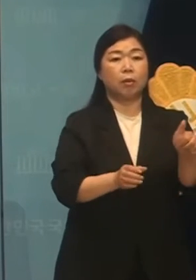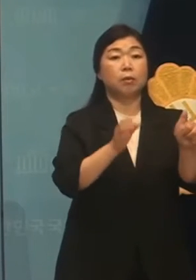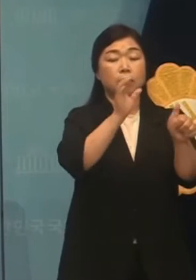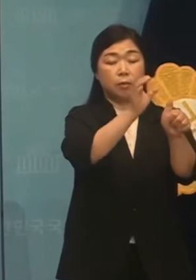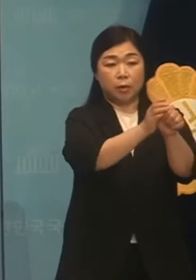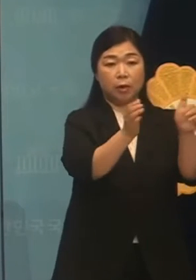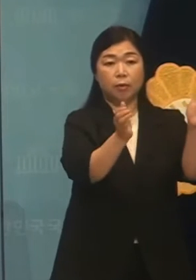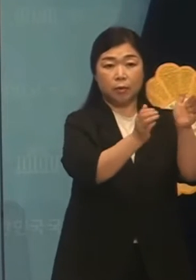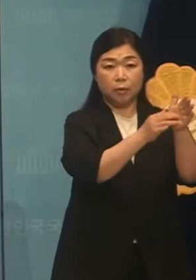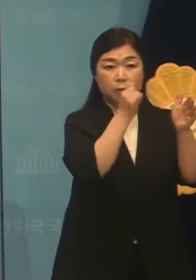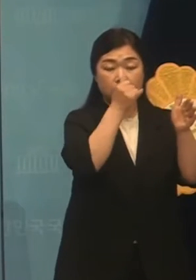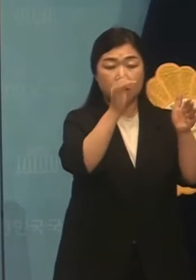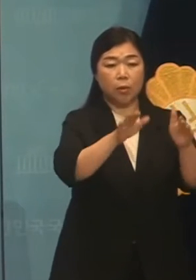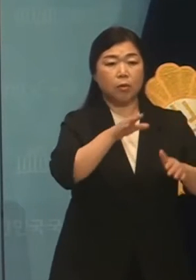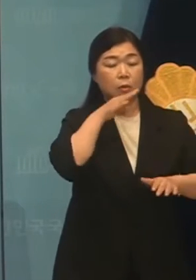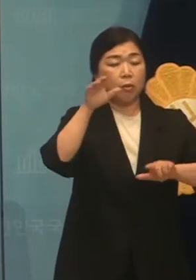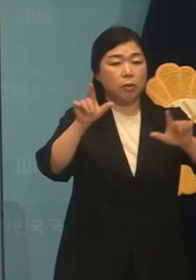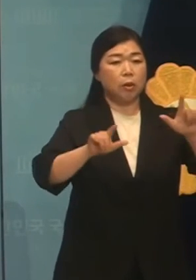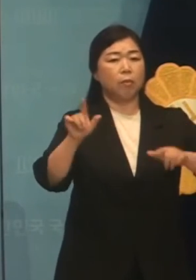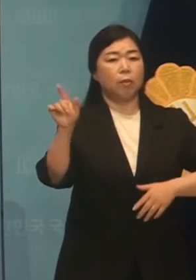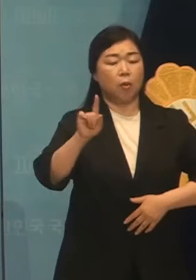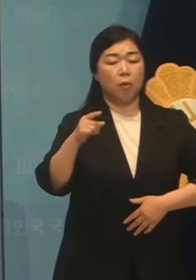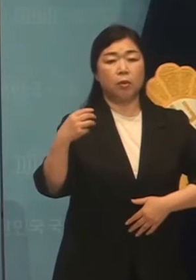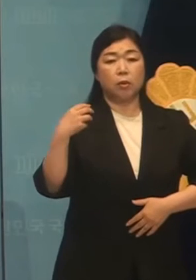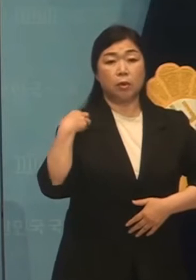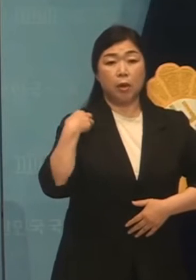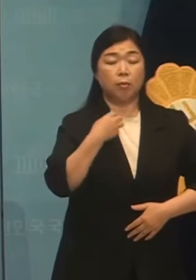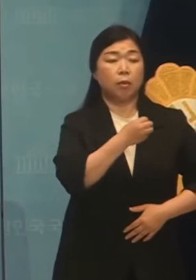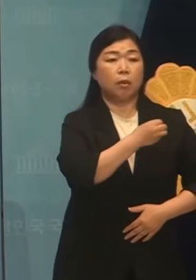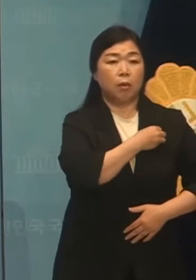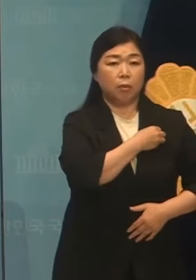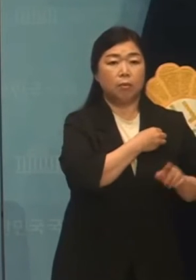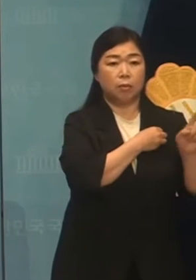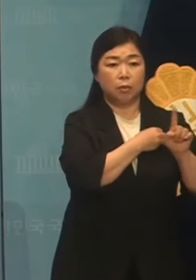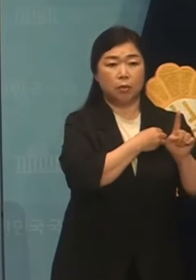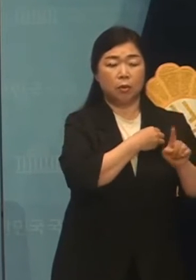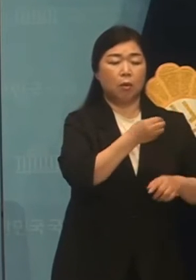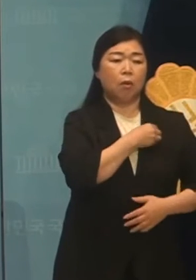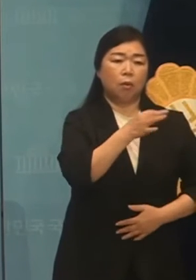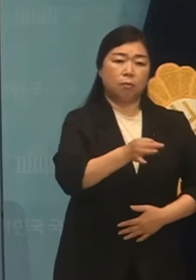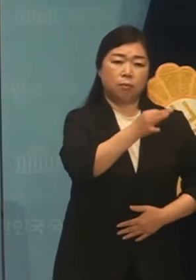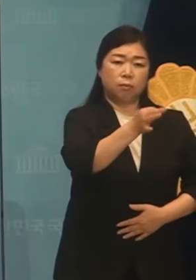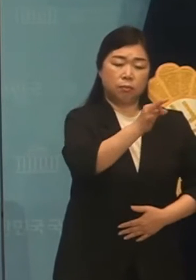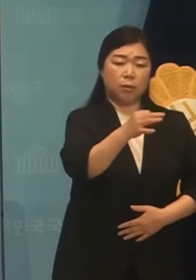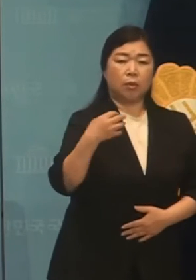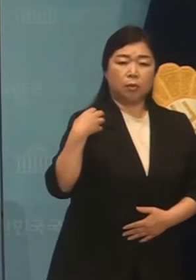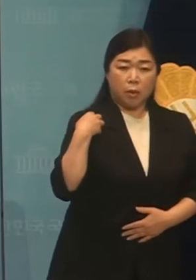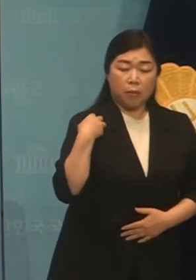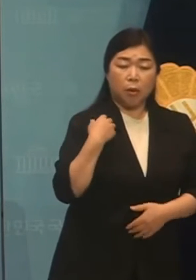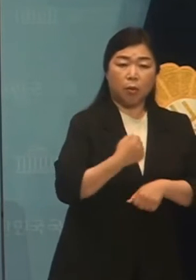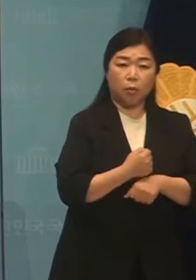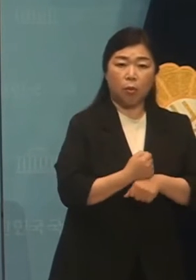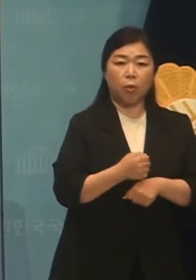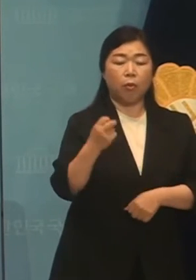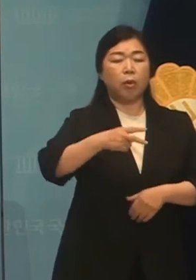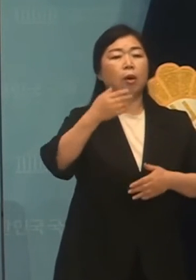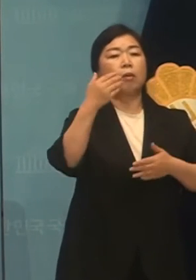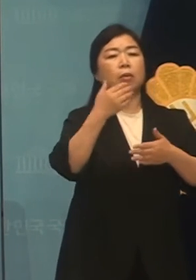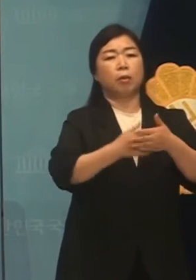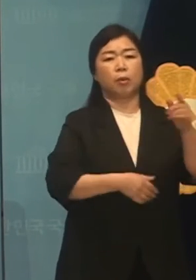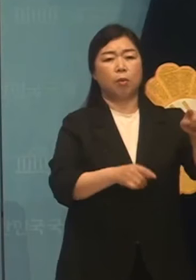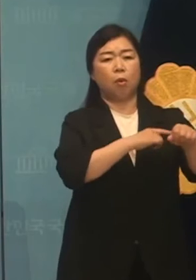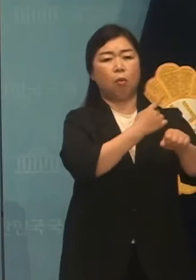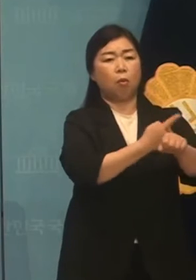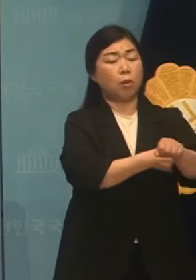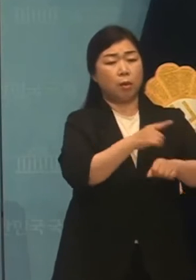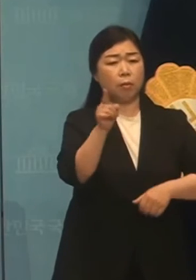부여하고 있습니다. 근데 현실은 어떠냐? 이 책임당원은 당비만 내고 책임만 지고 나머지